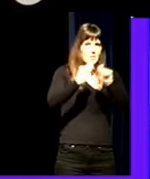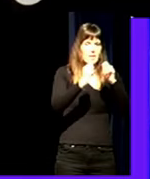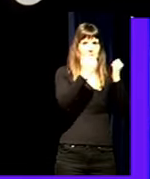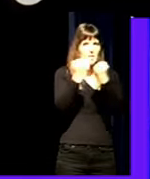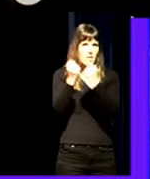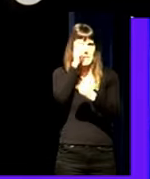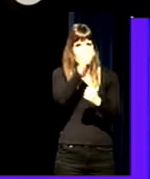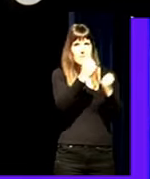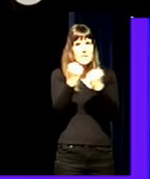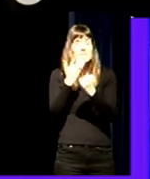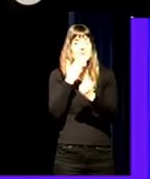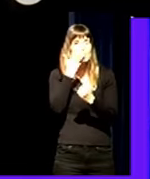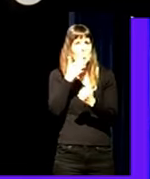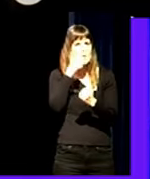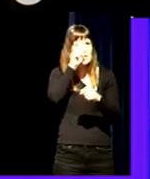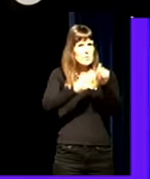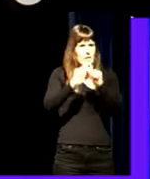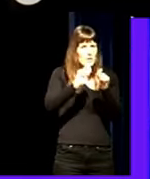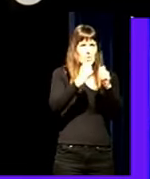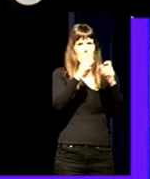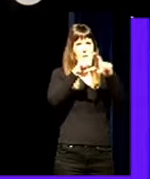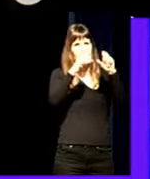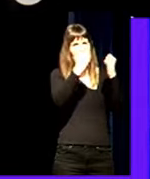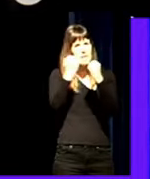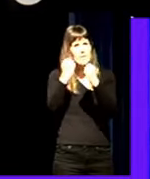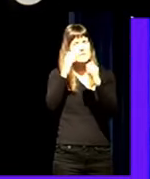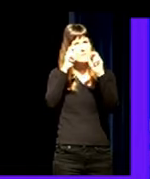duzuela, ez da, honi buruz jartzen duena, eskatu laguntza.